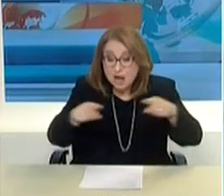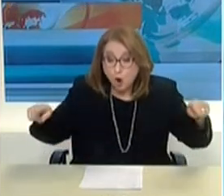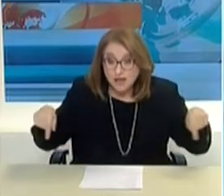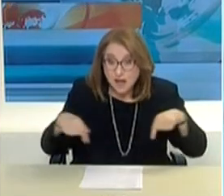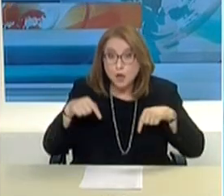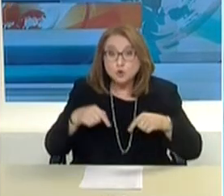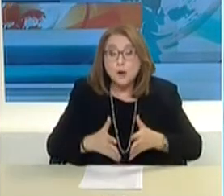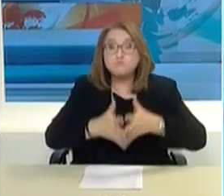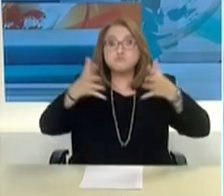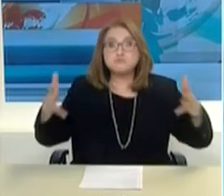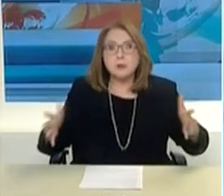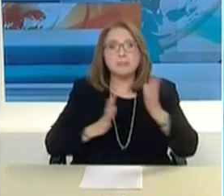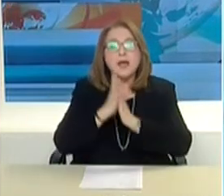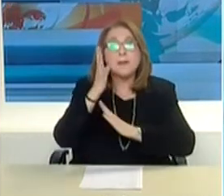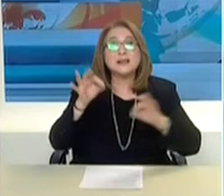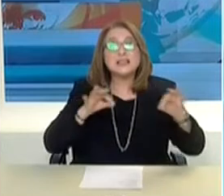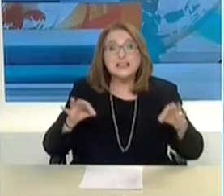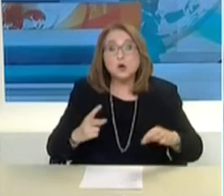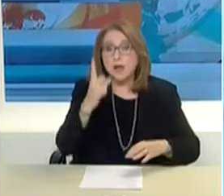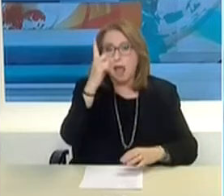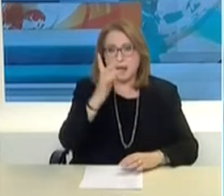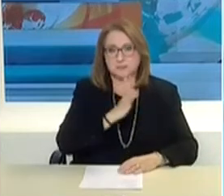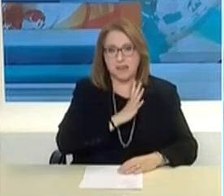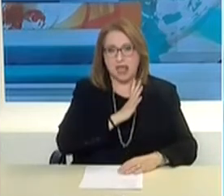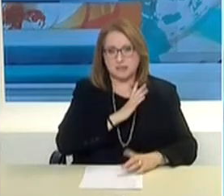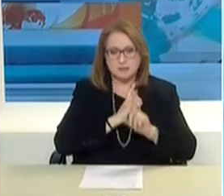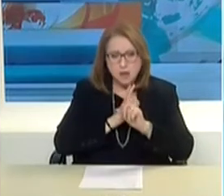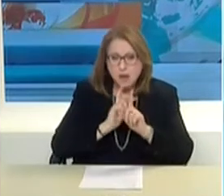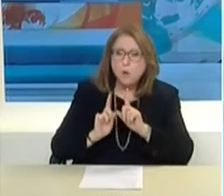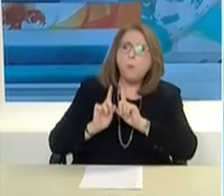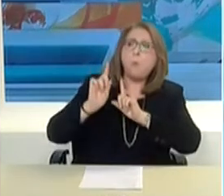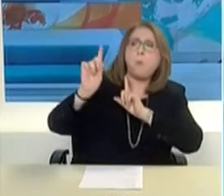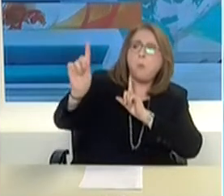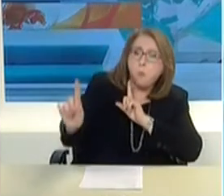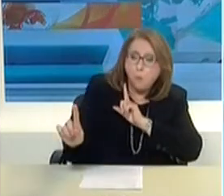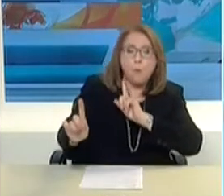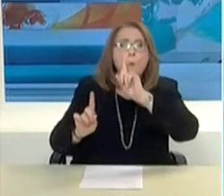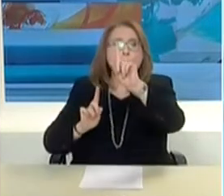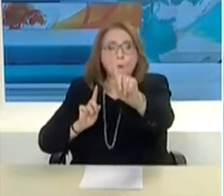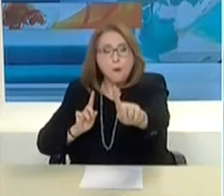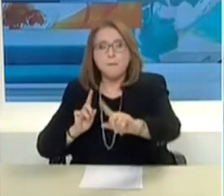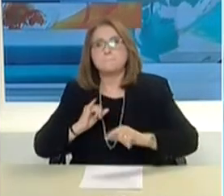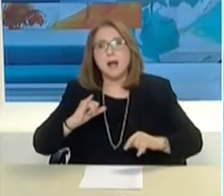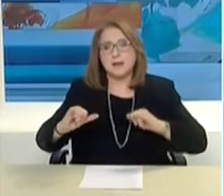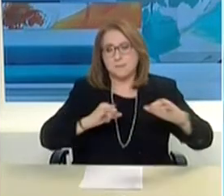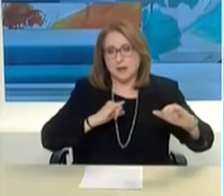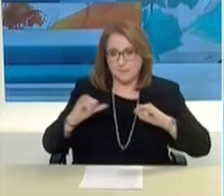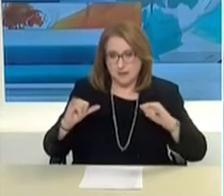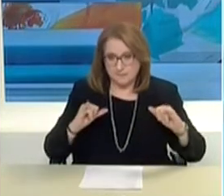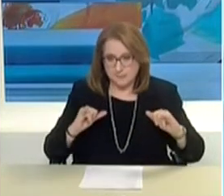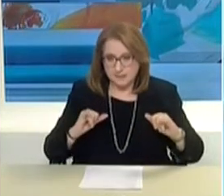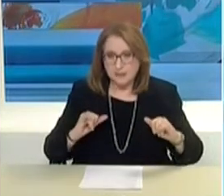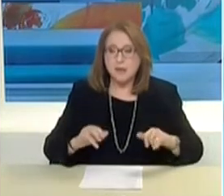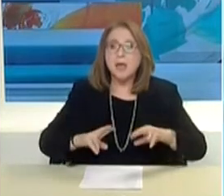μέτρων που ίσχυε ως τώρα. Επιπλέον, σας ενημερώνουμε ότι έχουν ανασταλεί όλες οι επισκέψεις στα